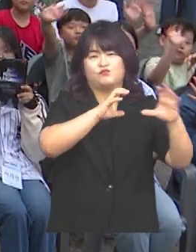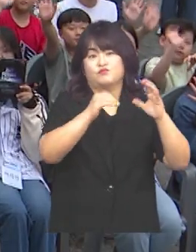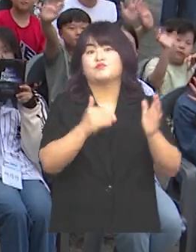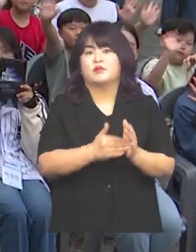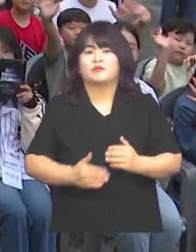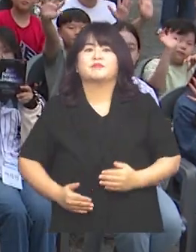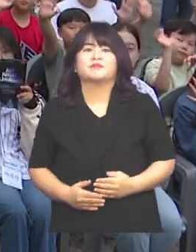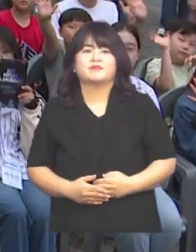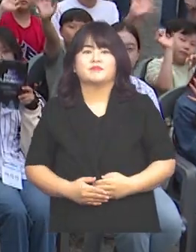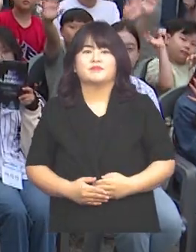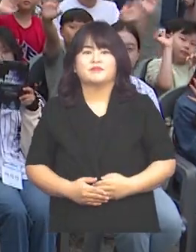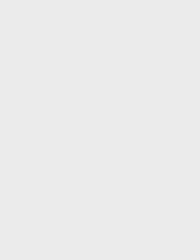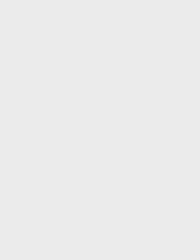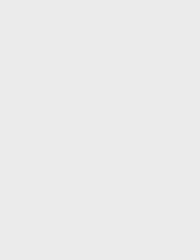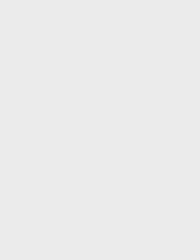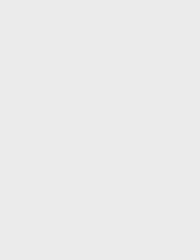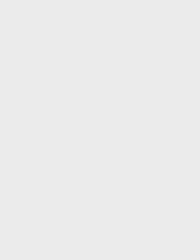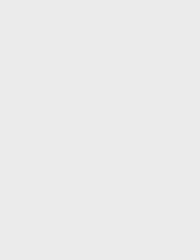청소년들과 소통했습니다.